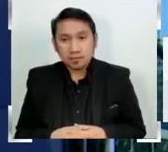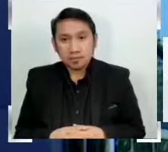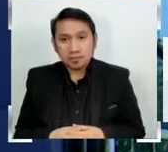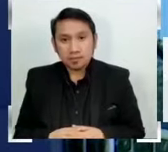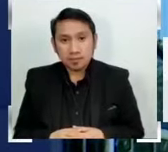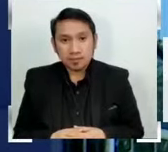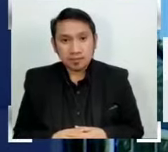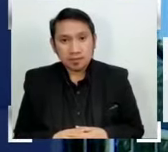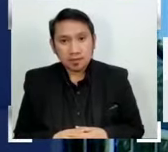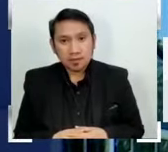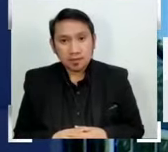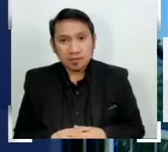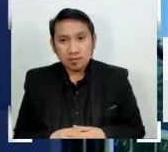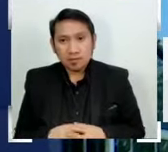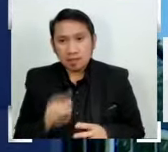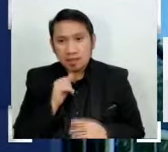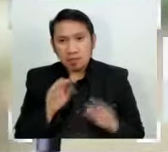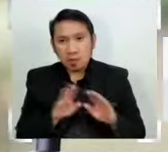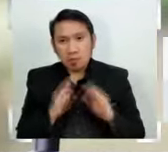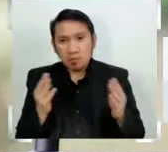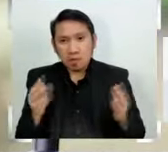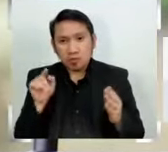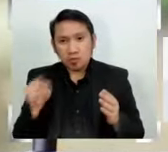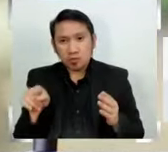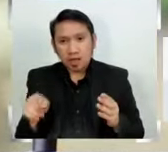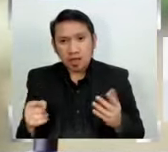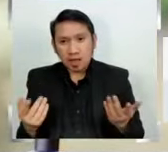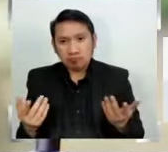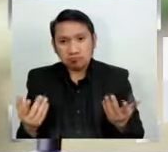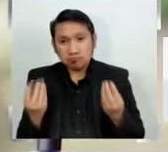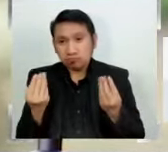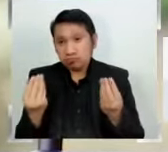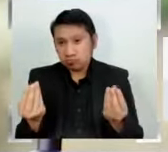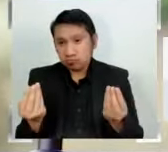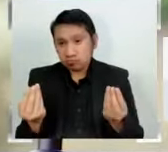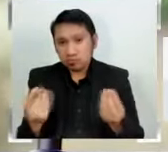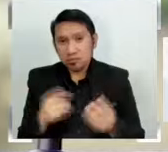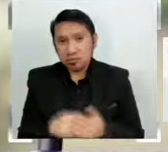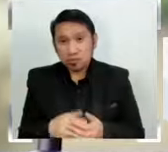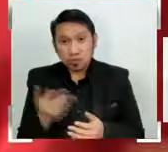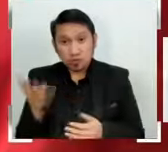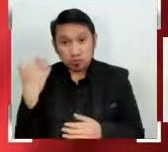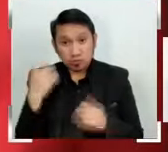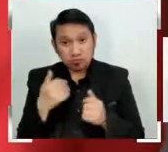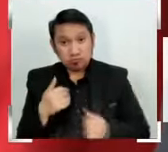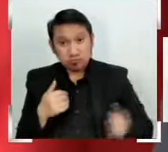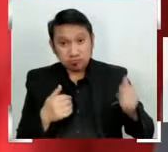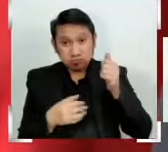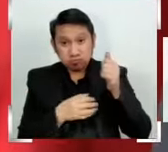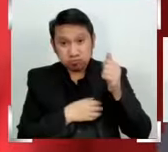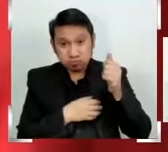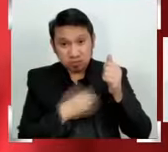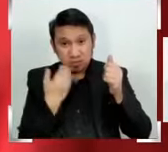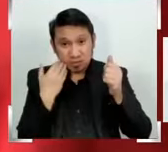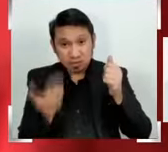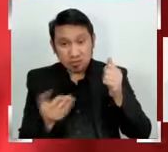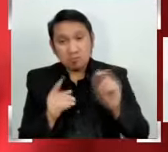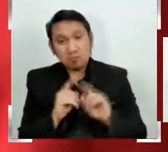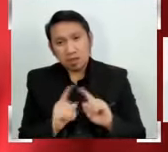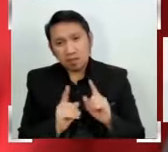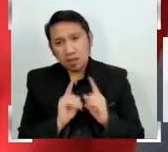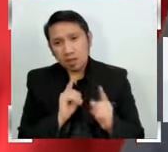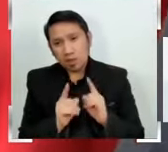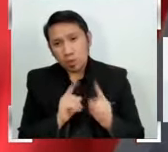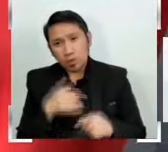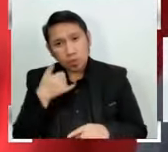Hindi bukas sa media necrological service ngayong gabi para sa pumanaw na dating PNP Chief Camilo Cascolan. Pero nakausap ko sa telepono ang